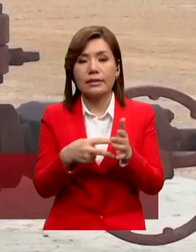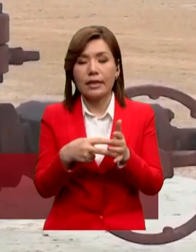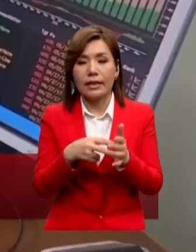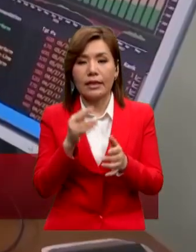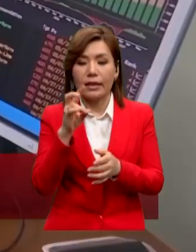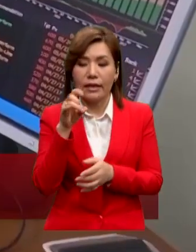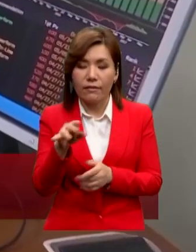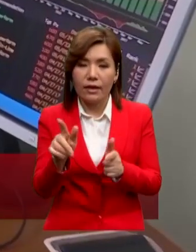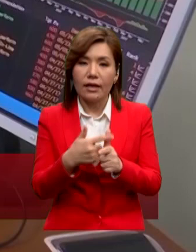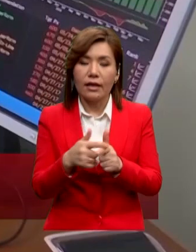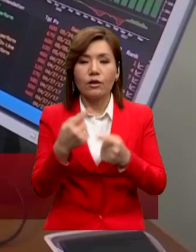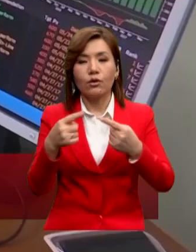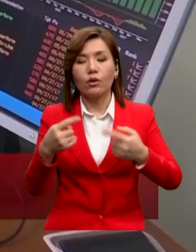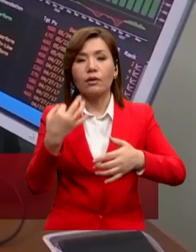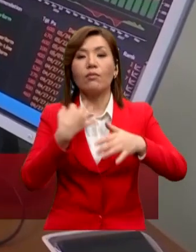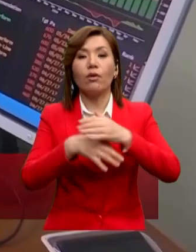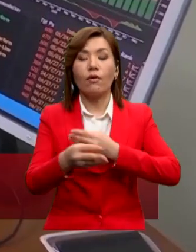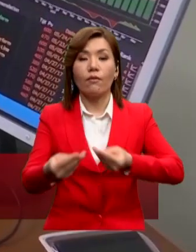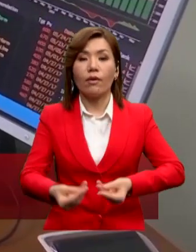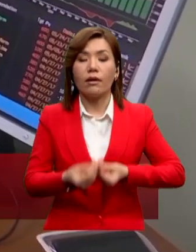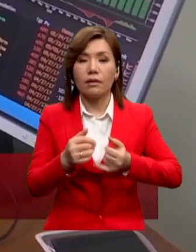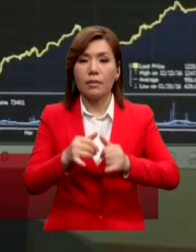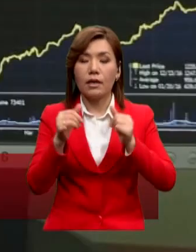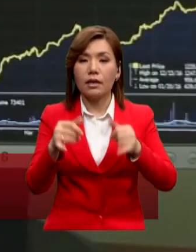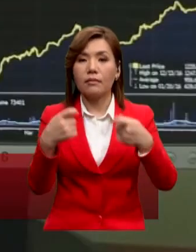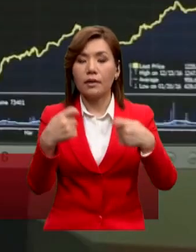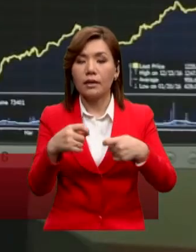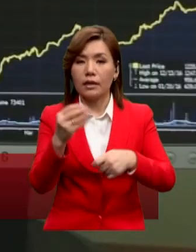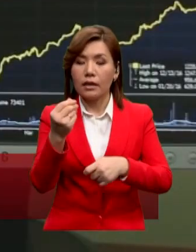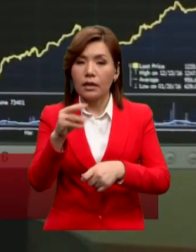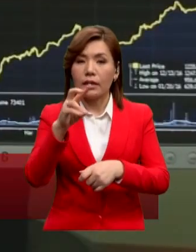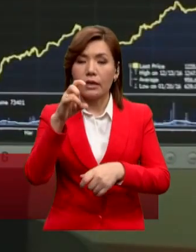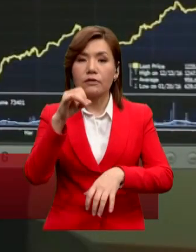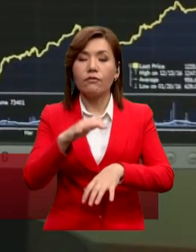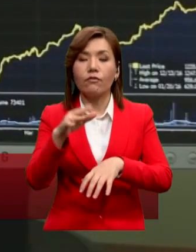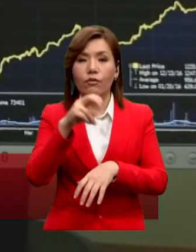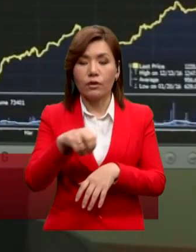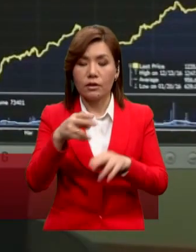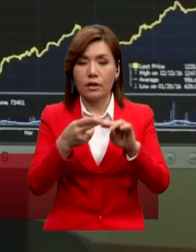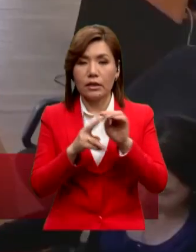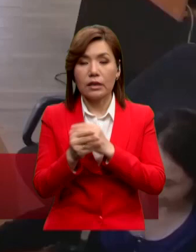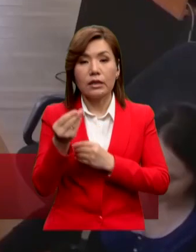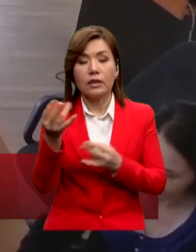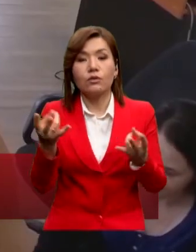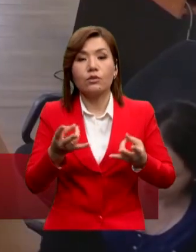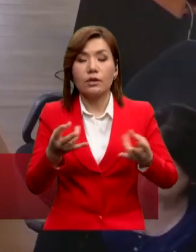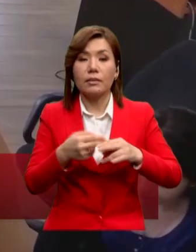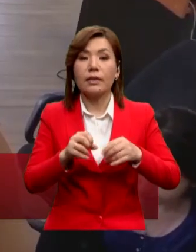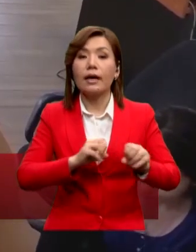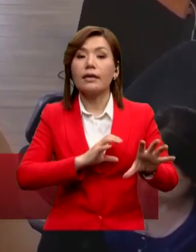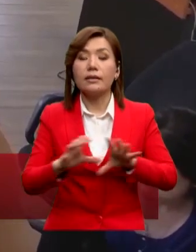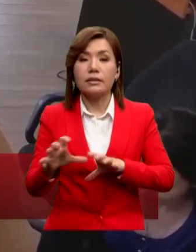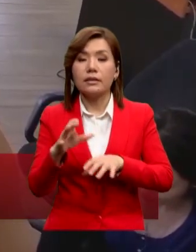другие начали реагировать на прогнозное значение по объему продаж валюты из нацфонда. Эти деньги были необходимы для